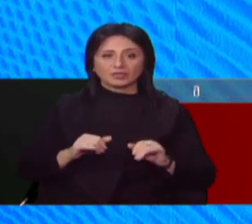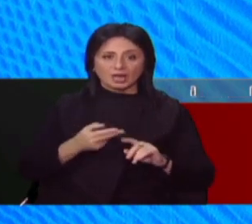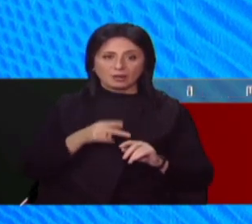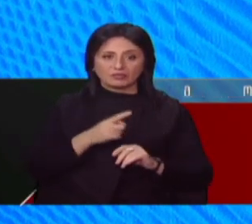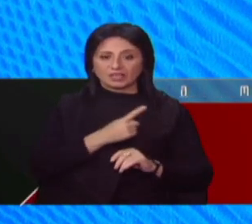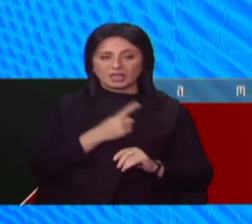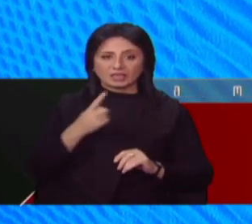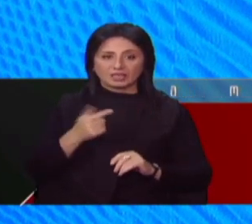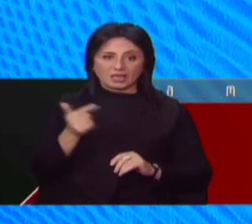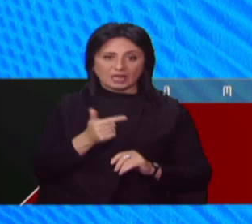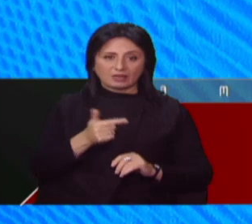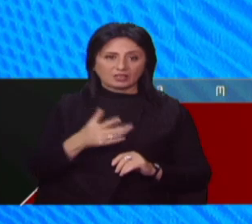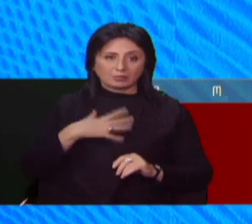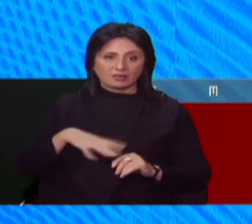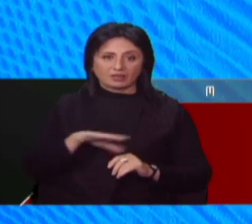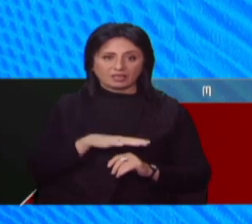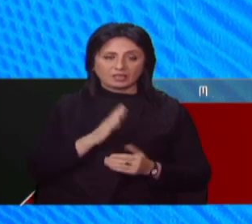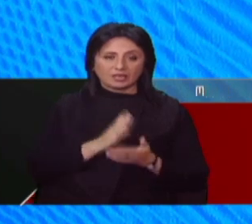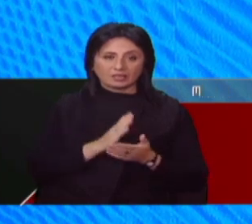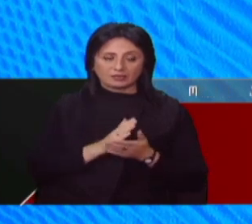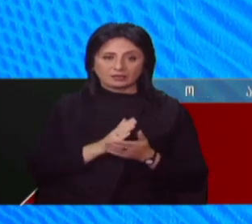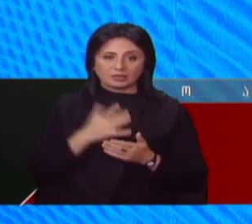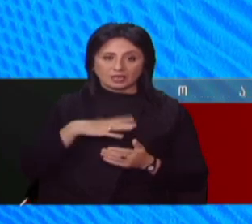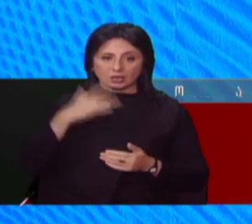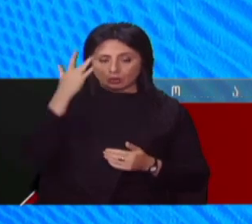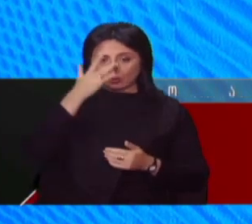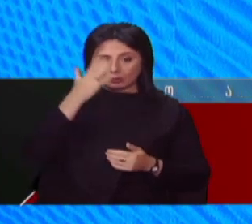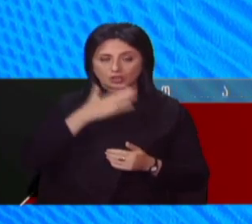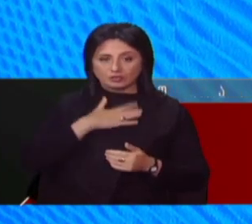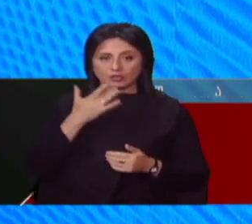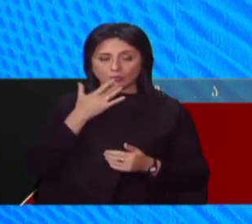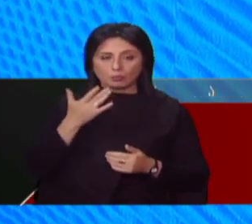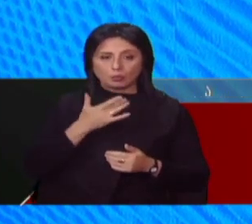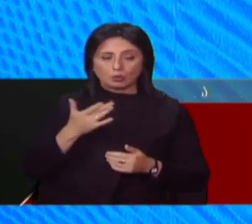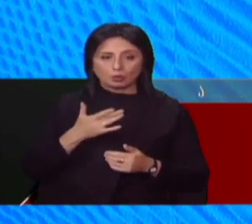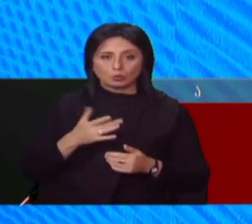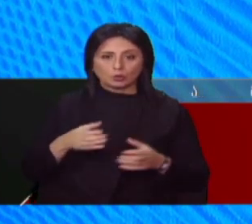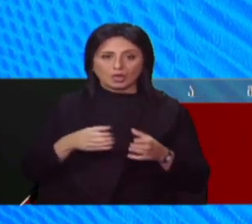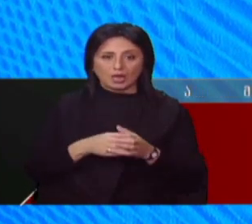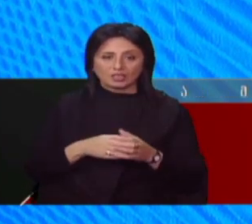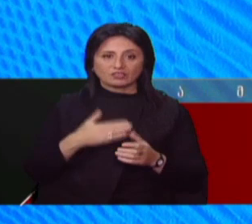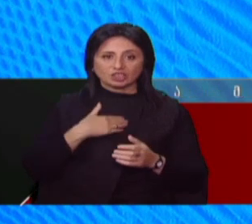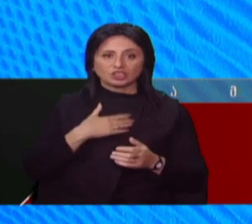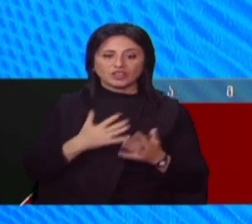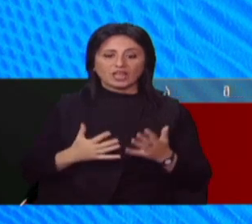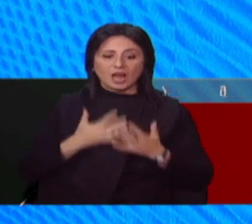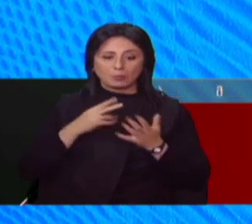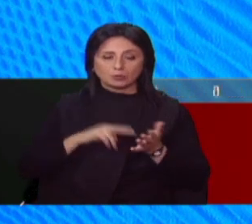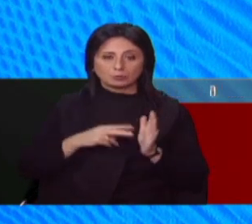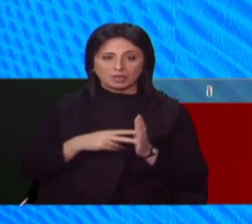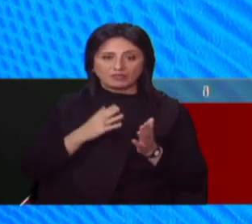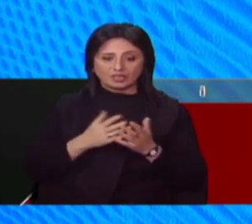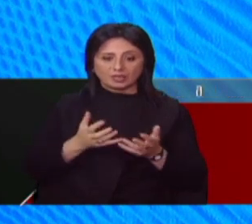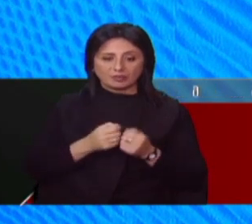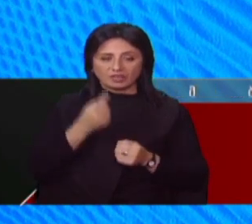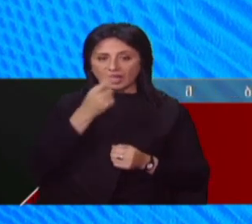ამის ერთადერთი გარანტი ამ ქვეყანაში არის ქართული ოცნება, ჩვენი პოლიტიკური გაერთიანება. ჩვენ მოგვაქვს ამბიციური ამოცანა,